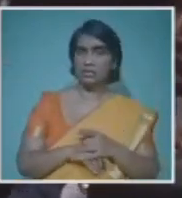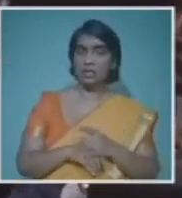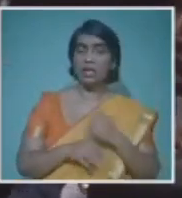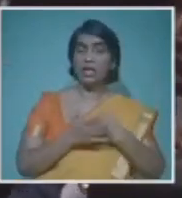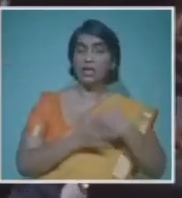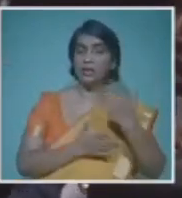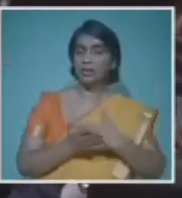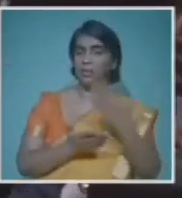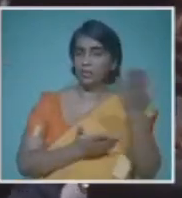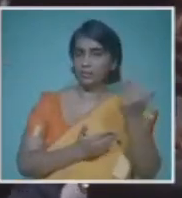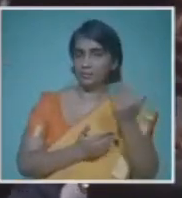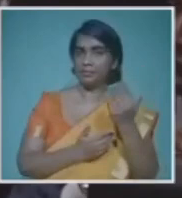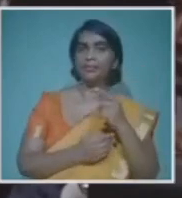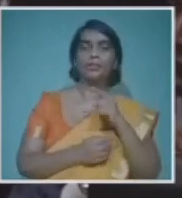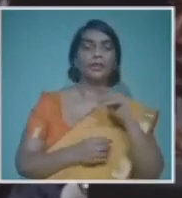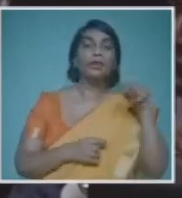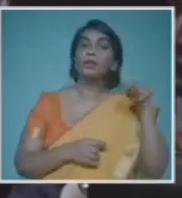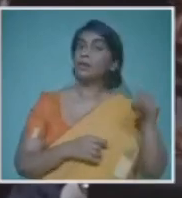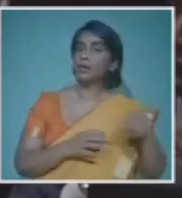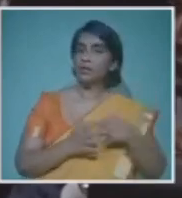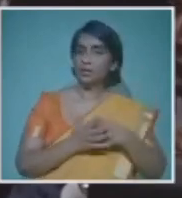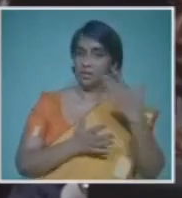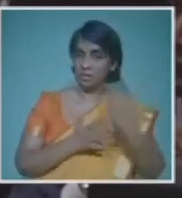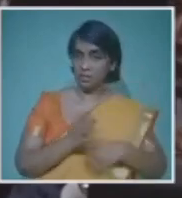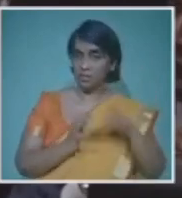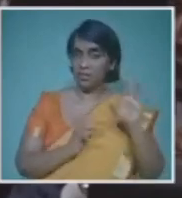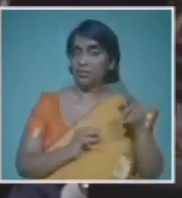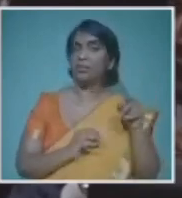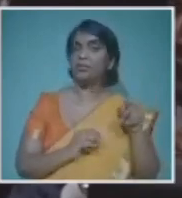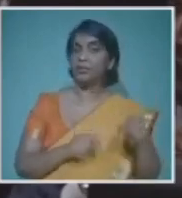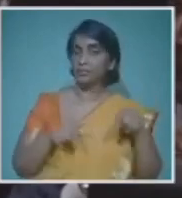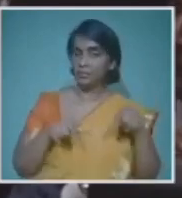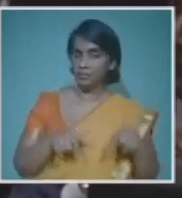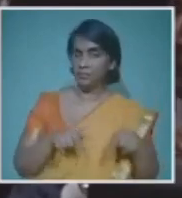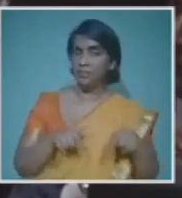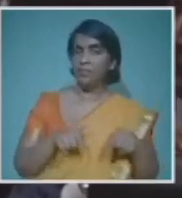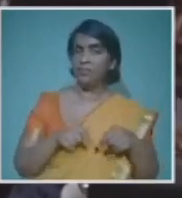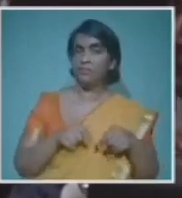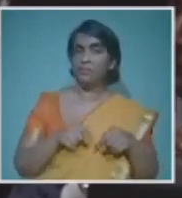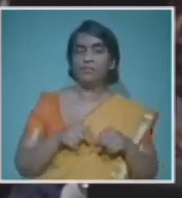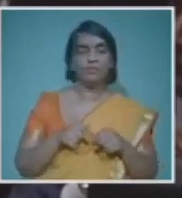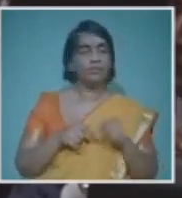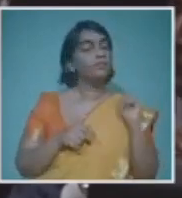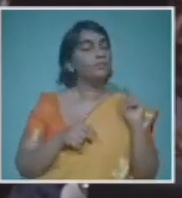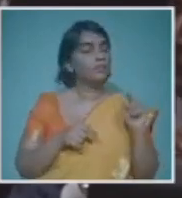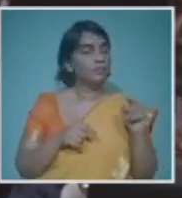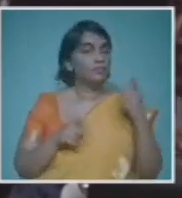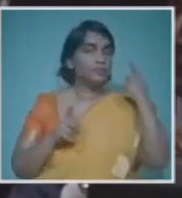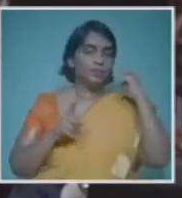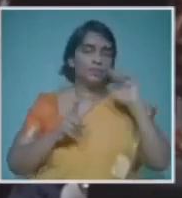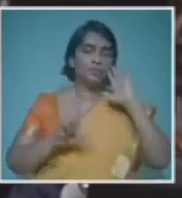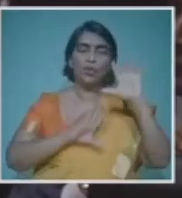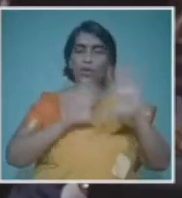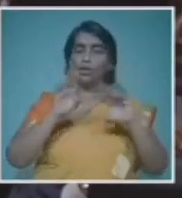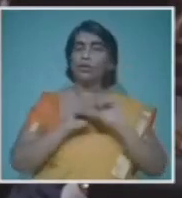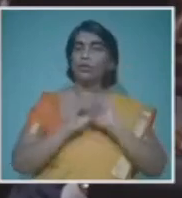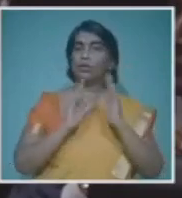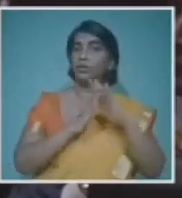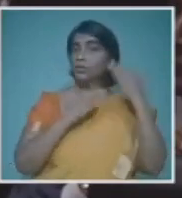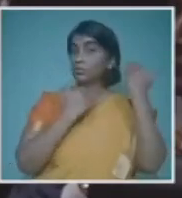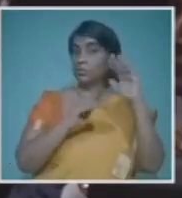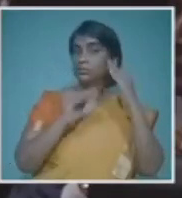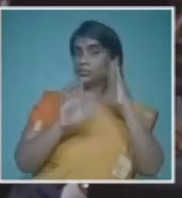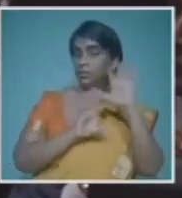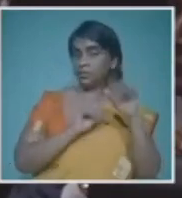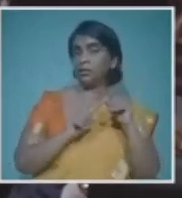තිබෙනවා වාර්තා. එතකොට ඒ වාර්තා වලින් දැනට වාර්තා කියන්නේ ඒගොල්ලන් පිළිබඳ සාරාංශය, ඒගොල්ලන්ගේ එක්ස්පෝර්ට්